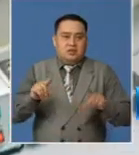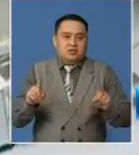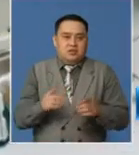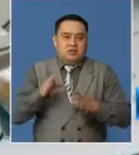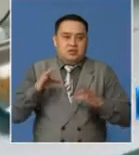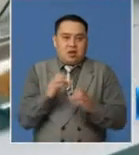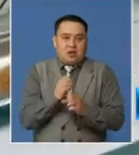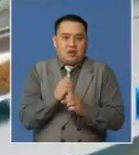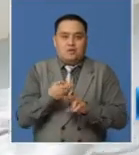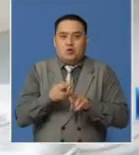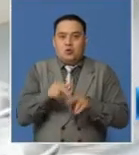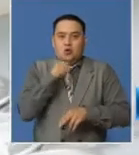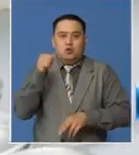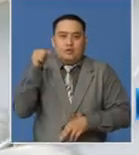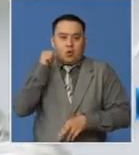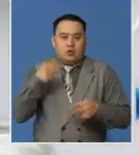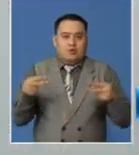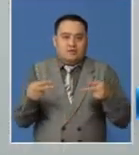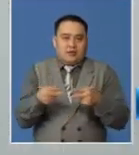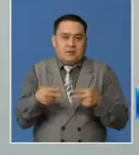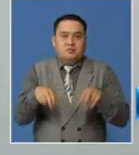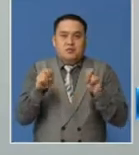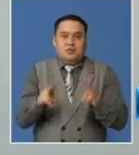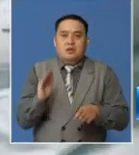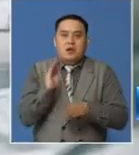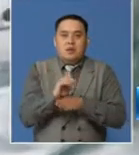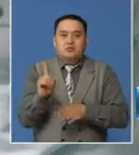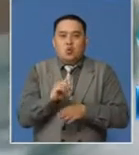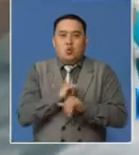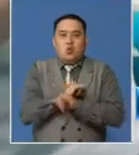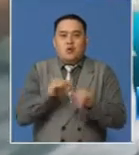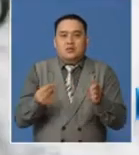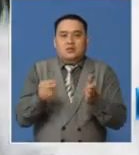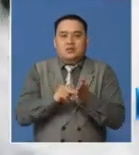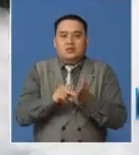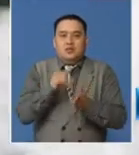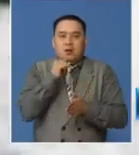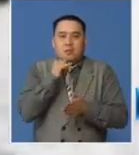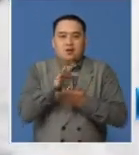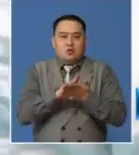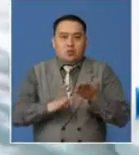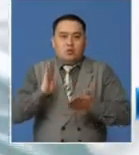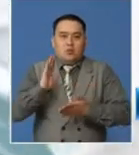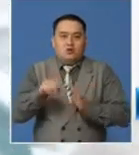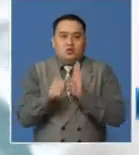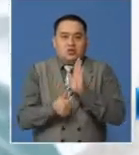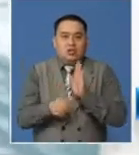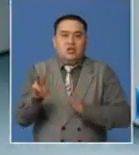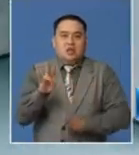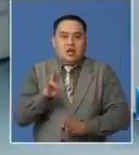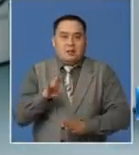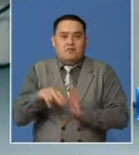по сравнению с аналогичным периодом прошлого года. Специалисты добавили, что увеличение цен на сигареты продолжится. 16